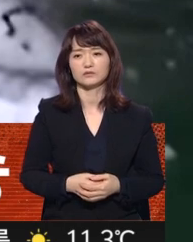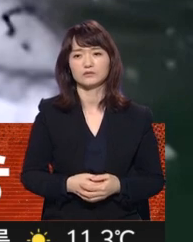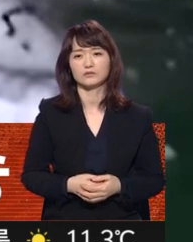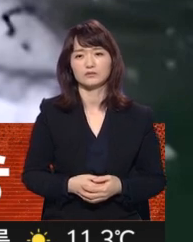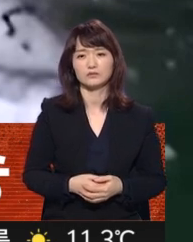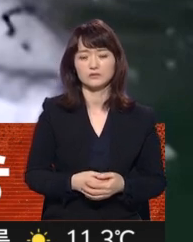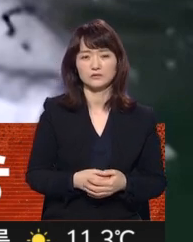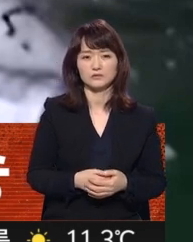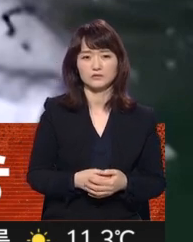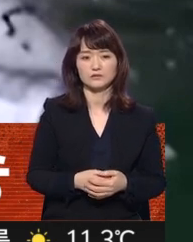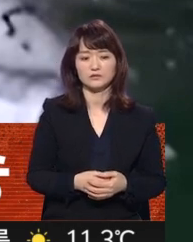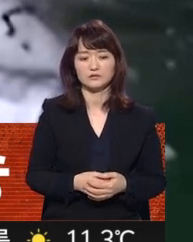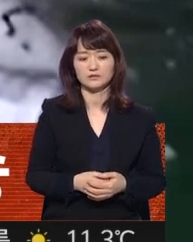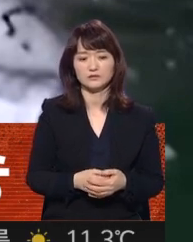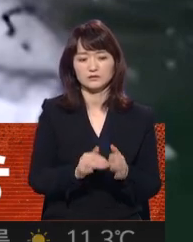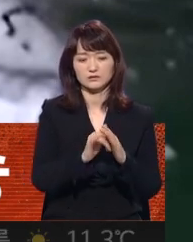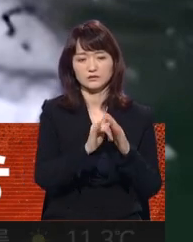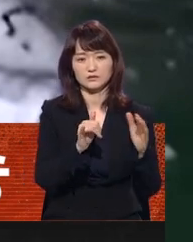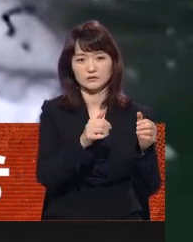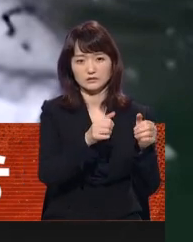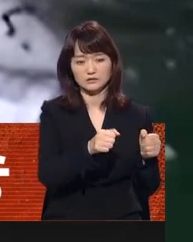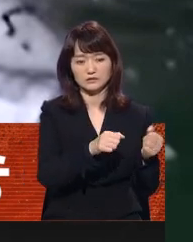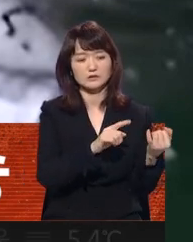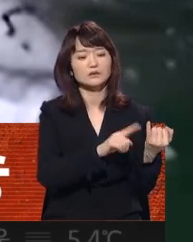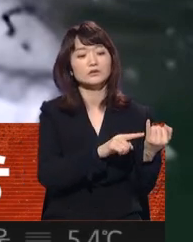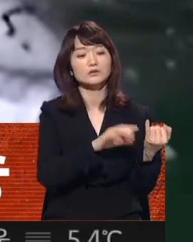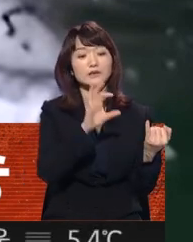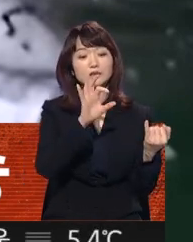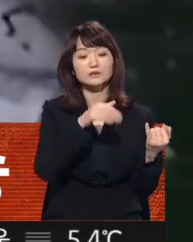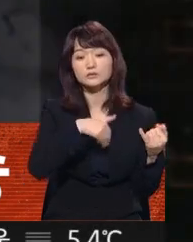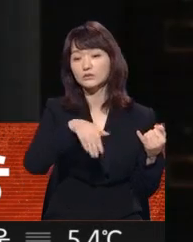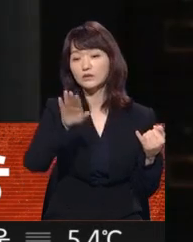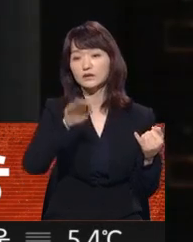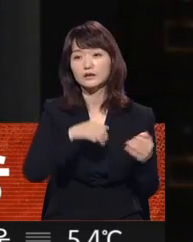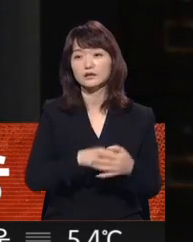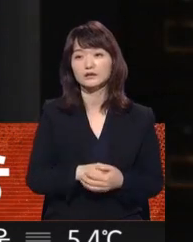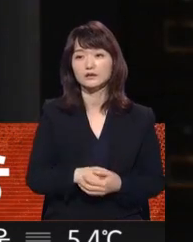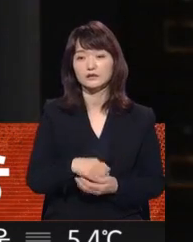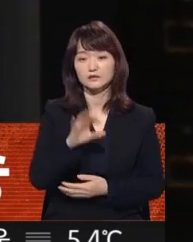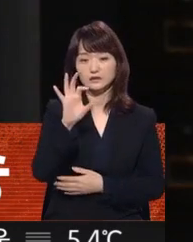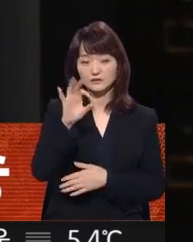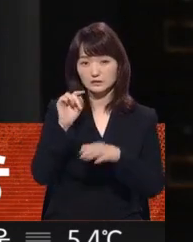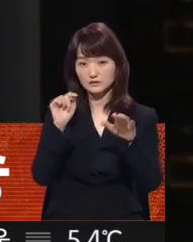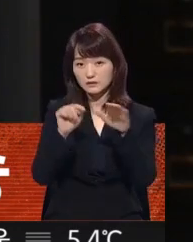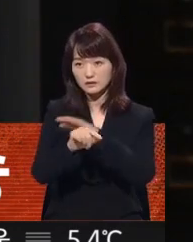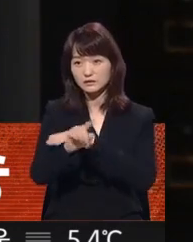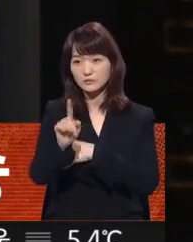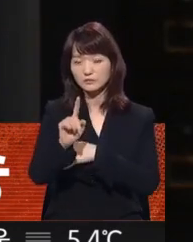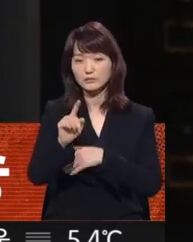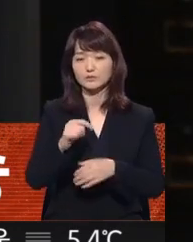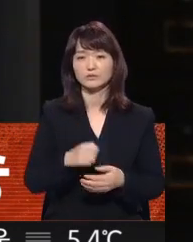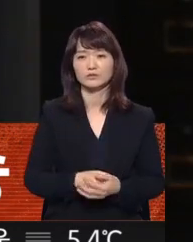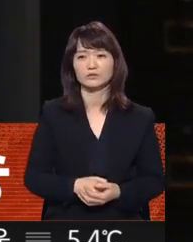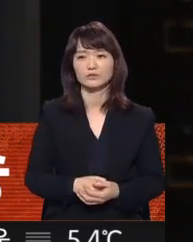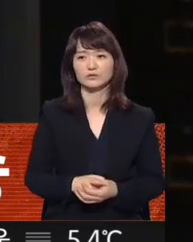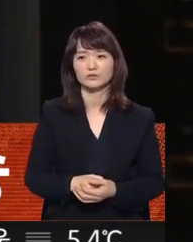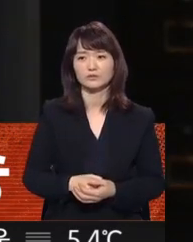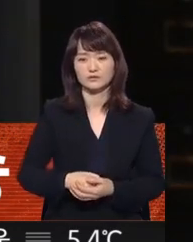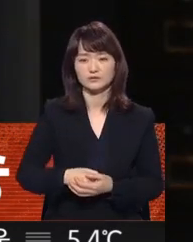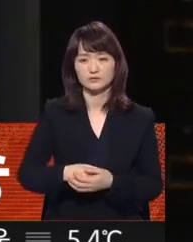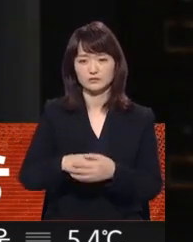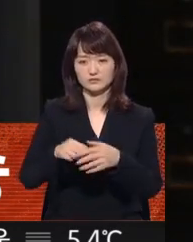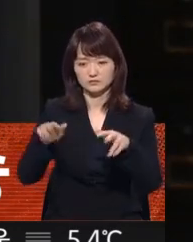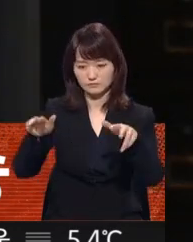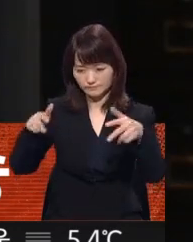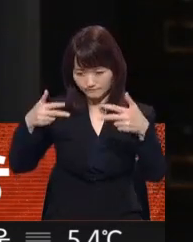가족들이 있다고 하니까 야 너 그럼 화장실로 들어가 화장실에 몰아넣은 다음에 거기서 영상